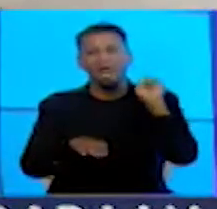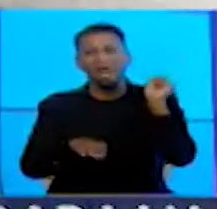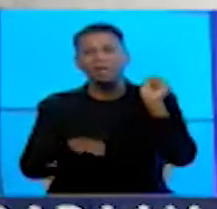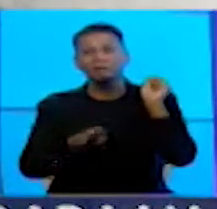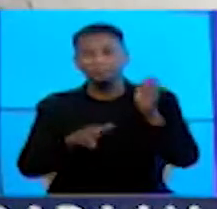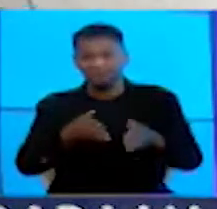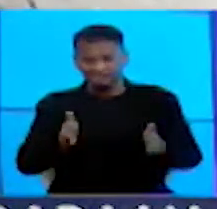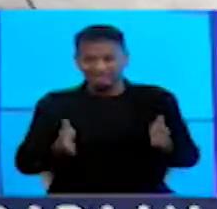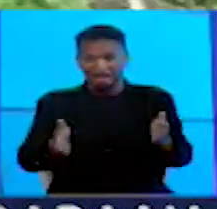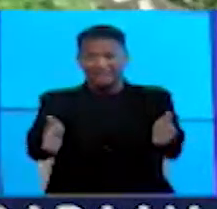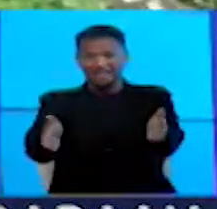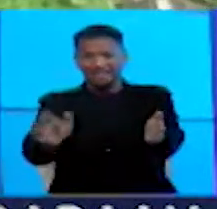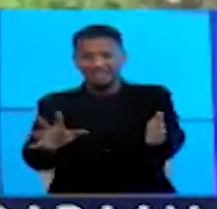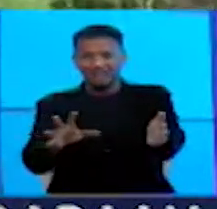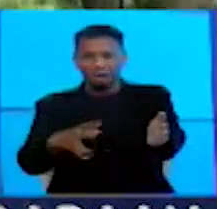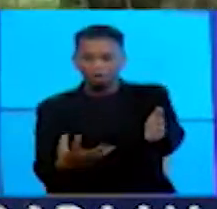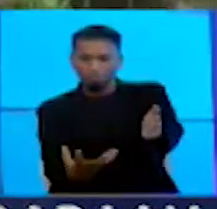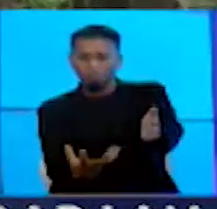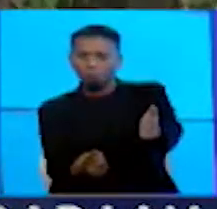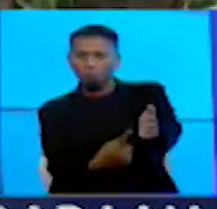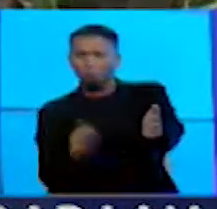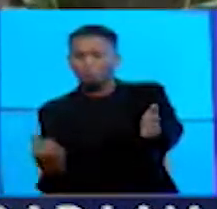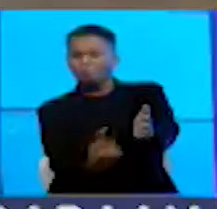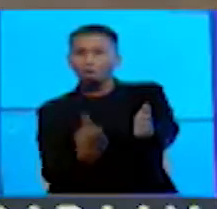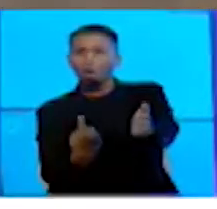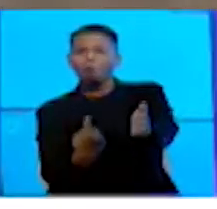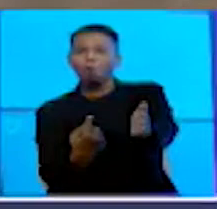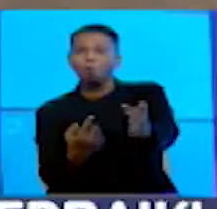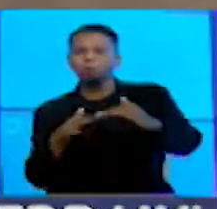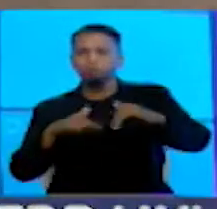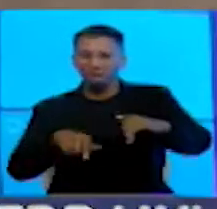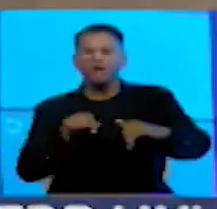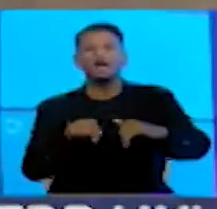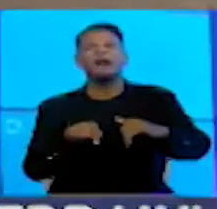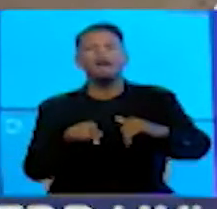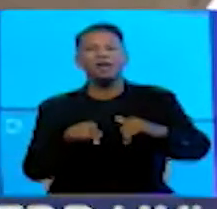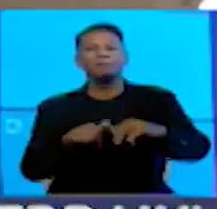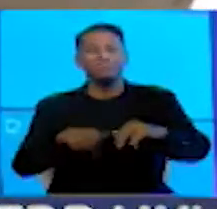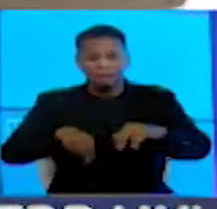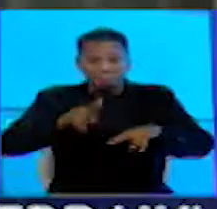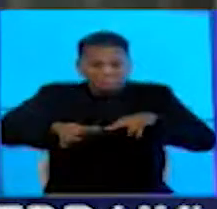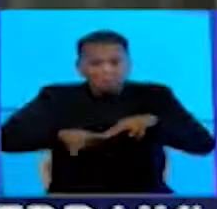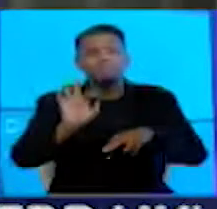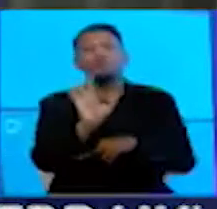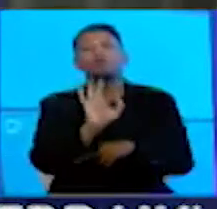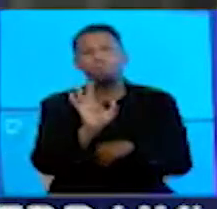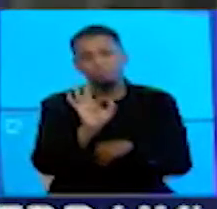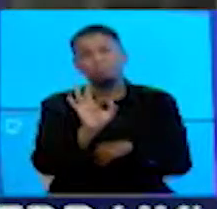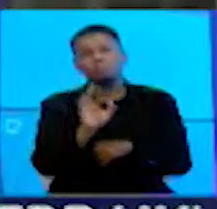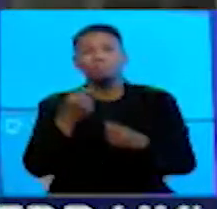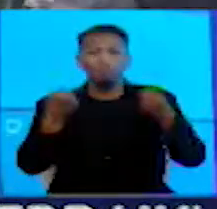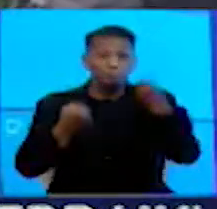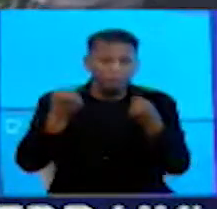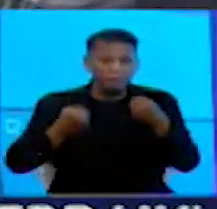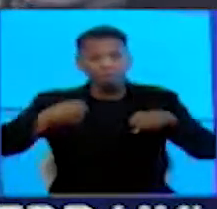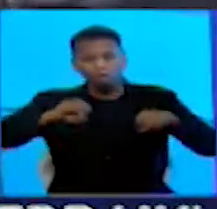yang ambles belum diperbaiki. Seluruh kendaraan masih dialihkan melalui Sirampok Tonjong Linggapura Bumi